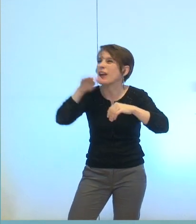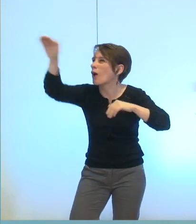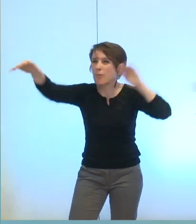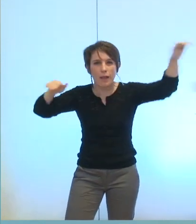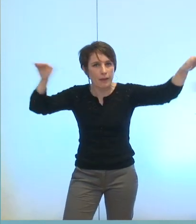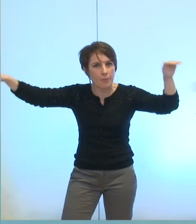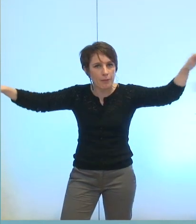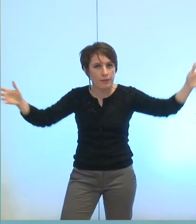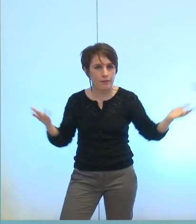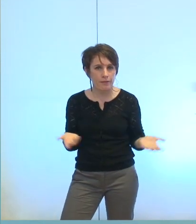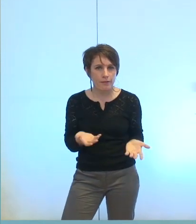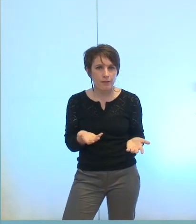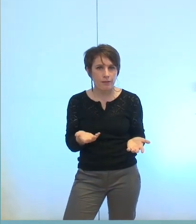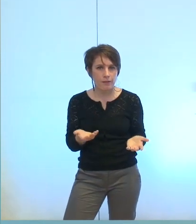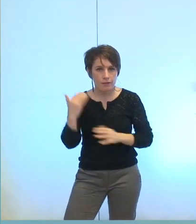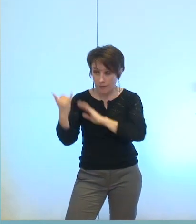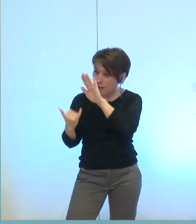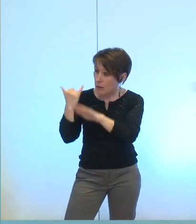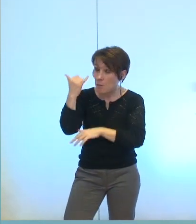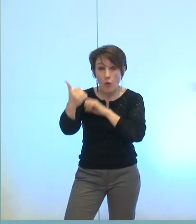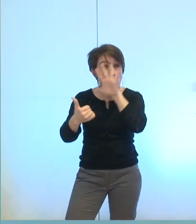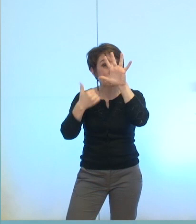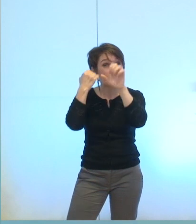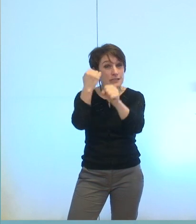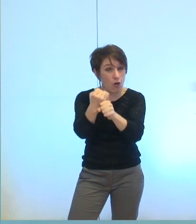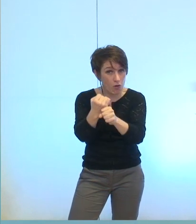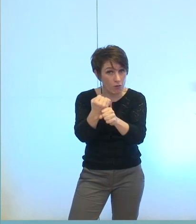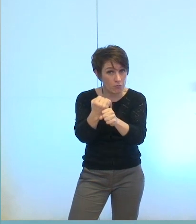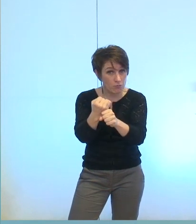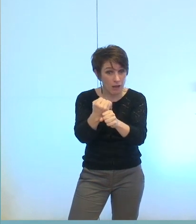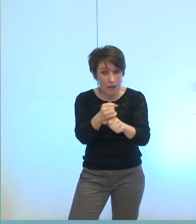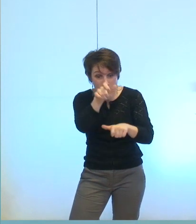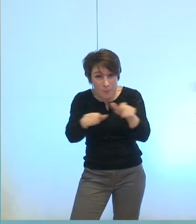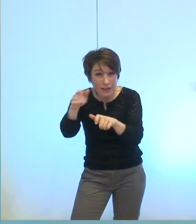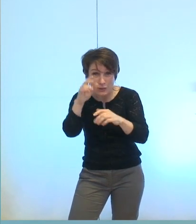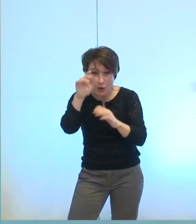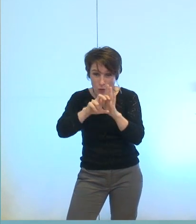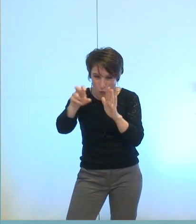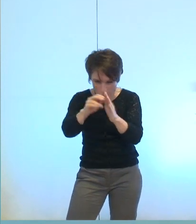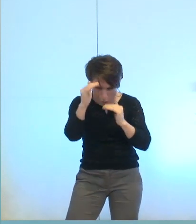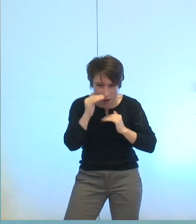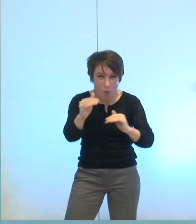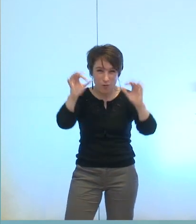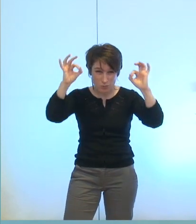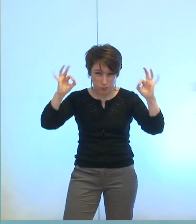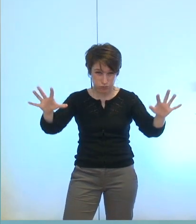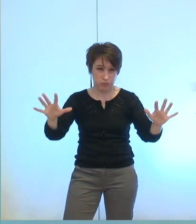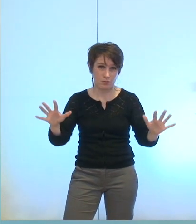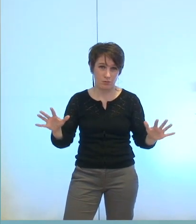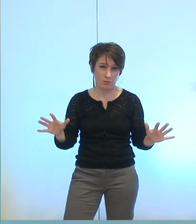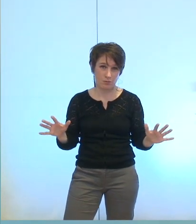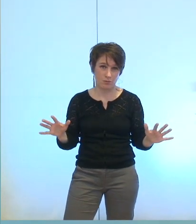pendant ces 6 années il n'a pas été fait confiance au grenoblois pour porter l'avenir de leur